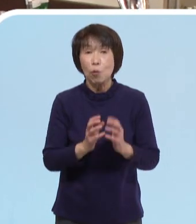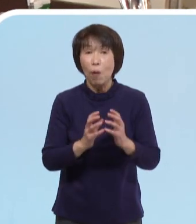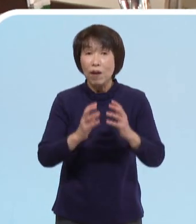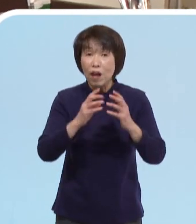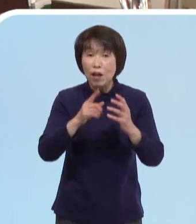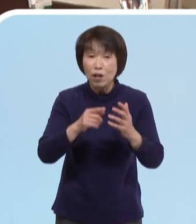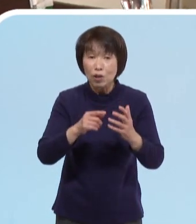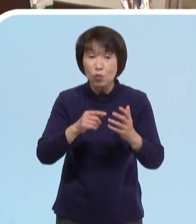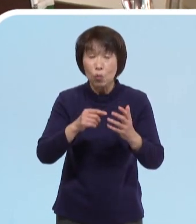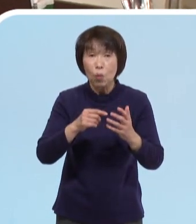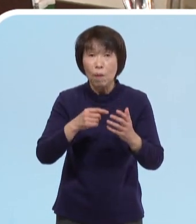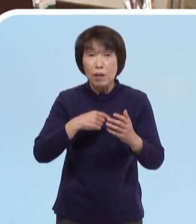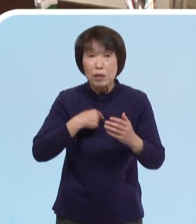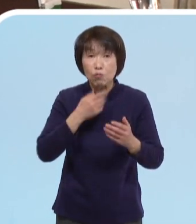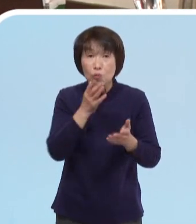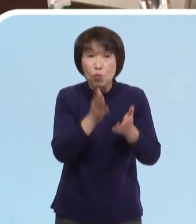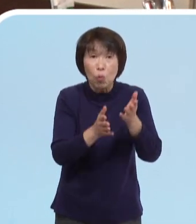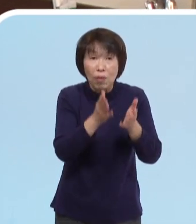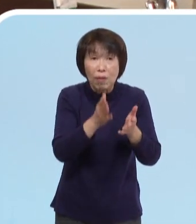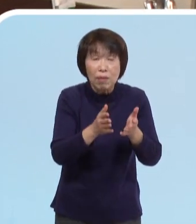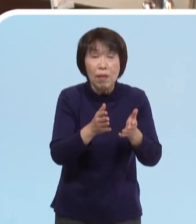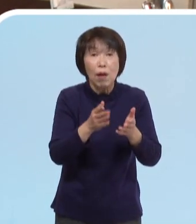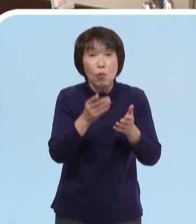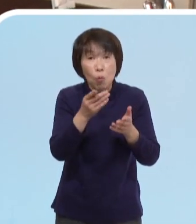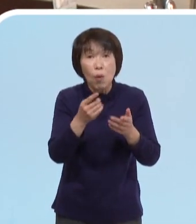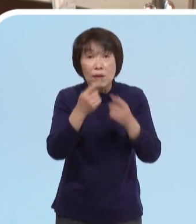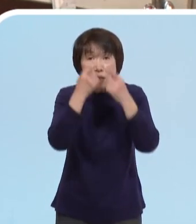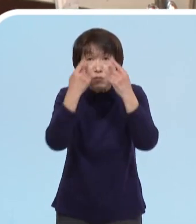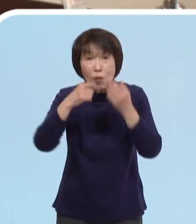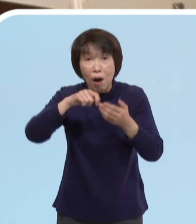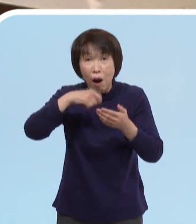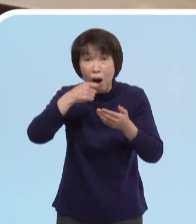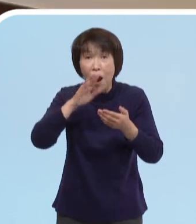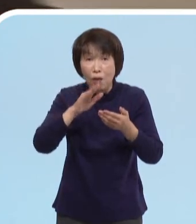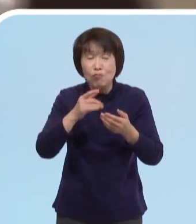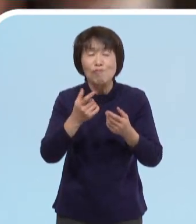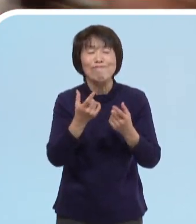かお野菜とかもご自分で作られたやつをお母さんも召し